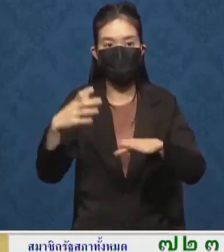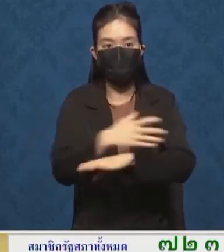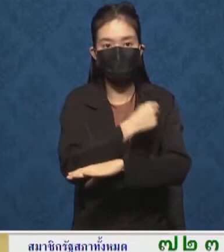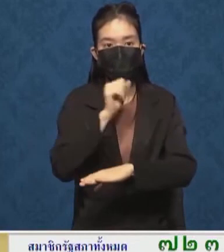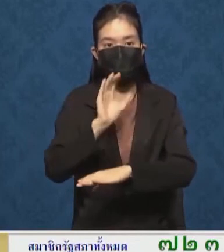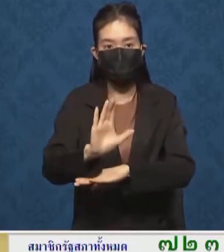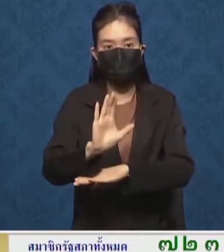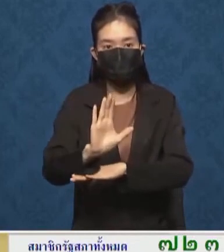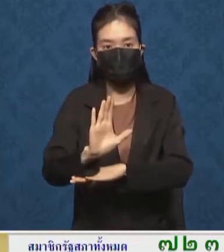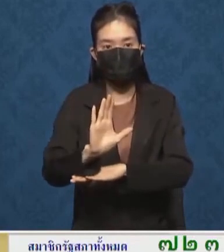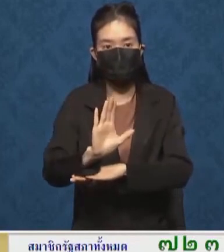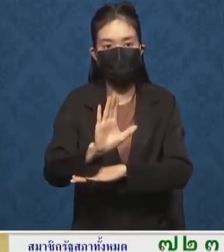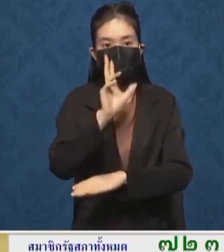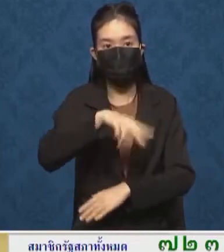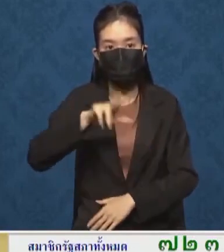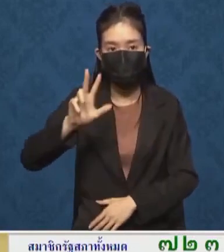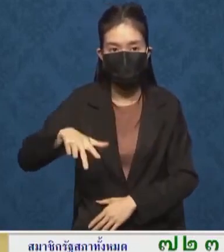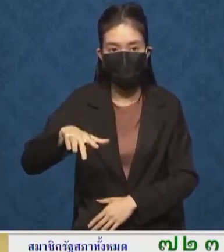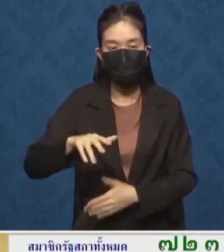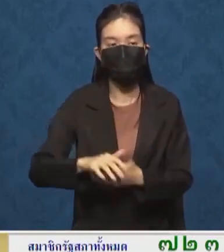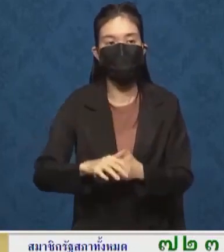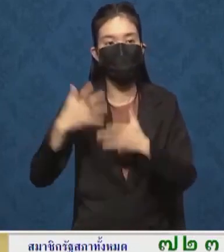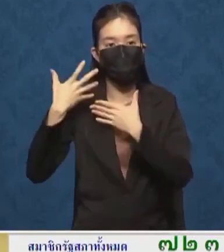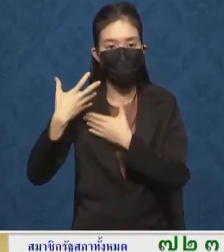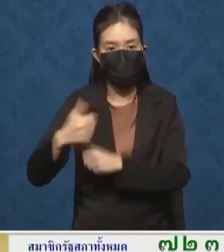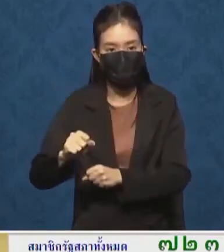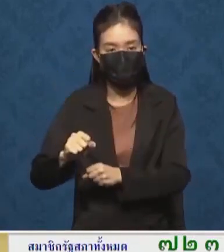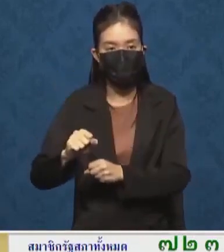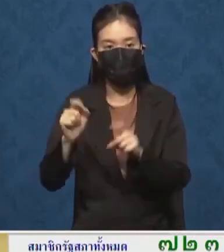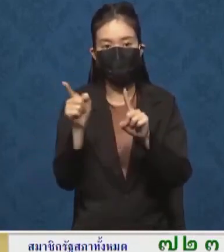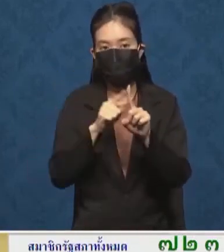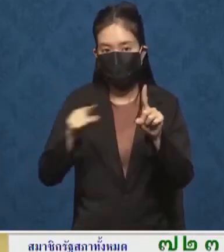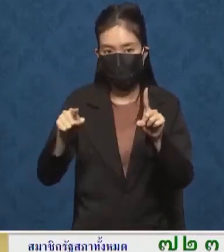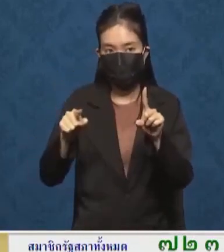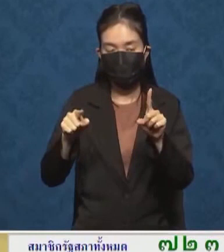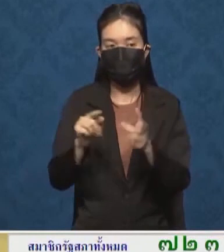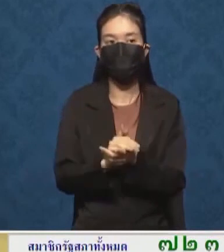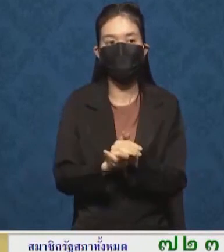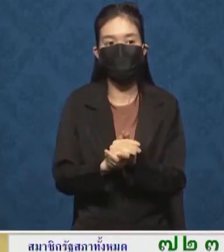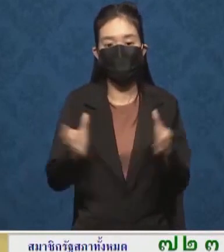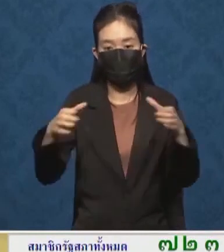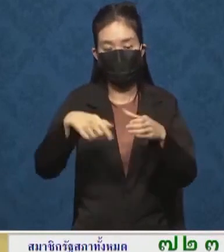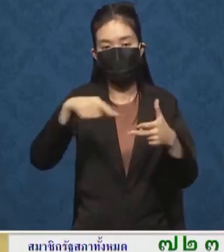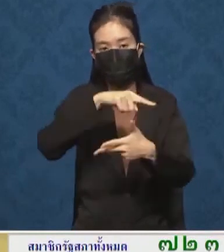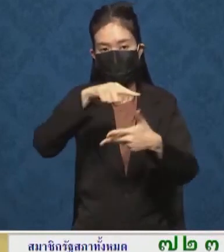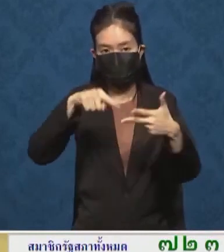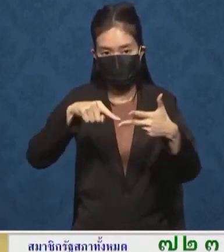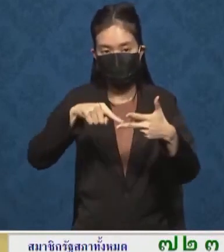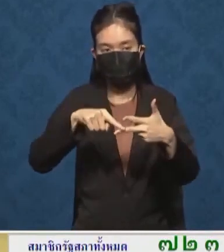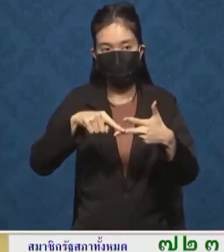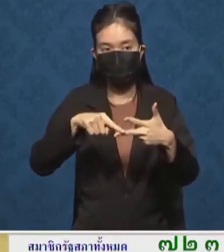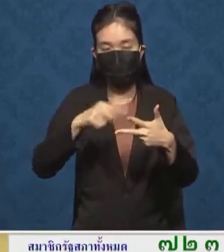องทัพก็คือพรรคเพื่อไทยพรรคประชาธิปัตย์และพรรคอนาคตใหม่นะครับซึ่งถ้าดูที่นั่งของทั้ง3พรรคนี้จะ